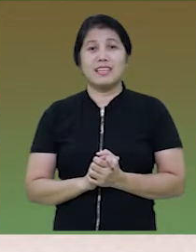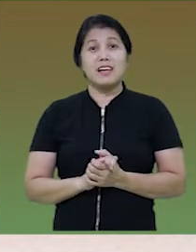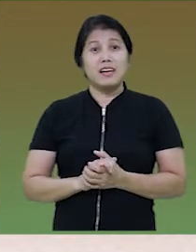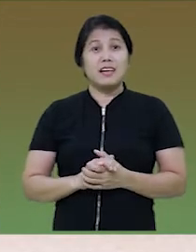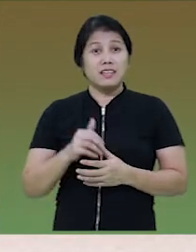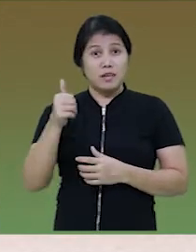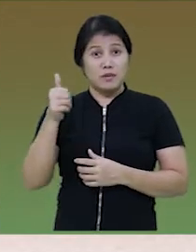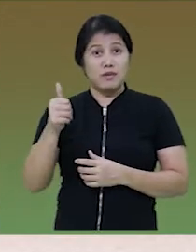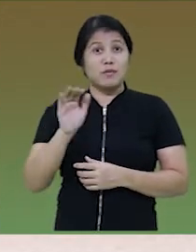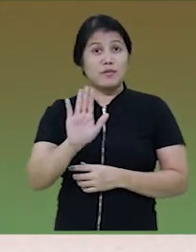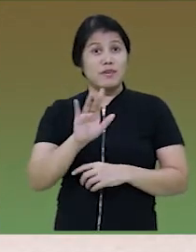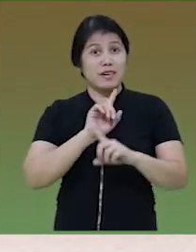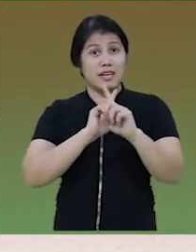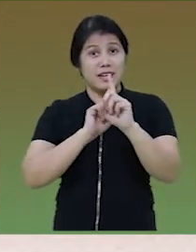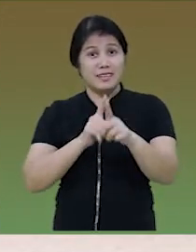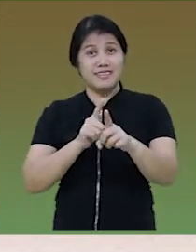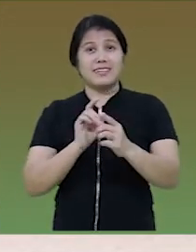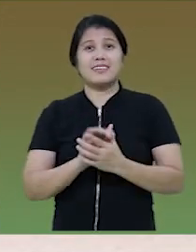Thumbs up ba ang sagot mo?